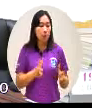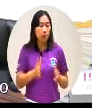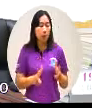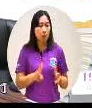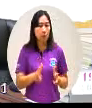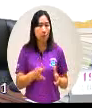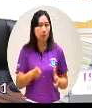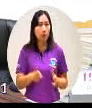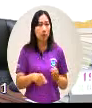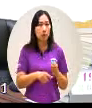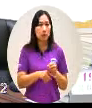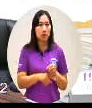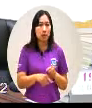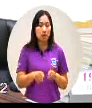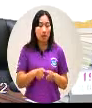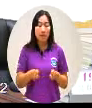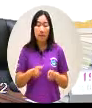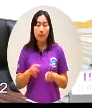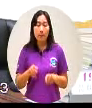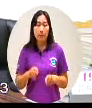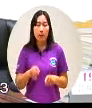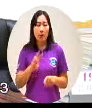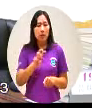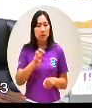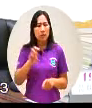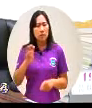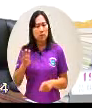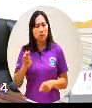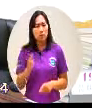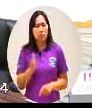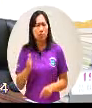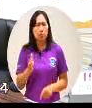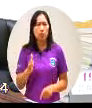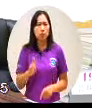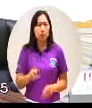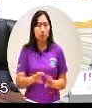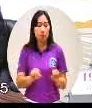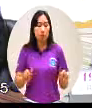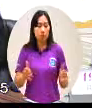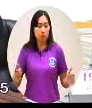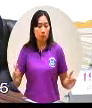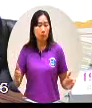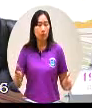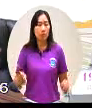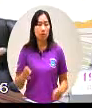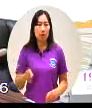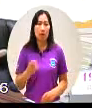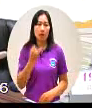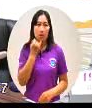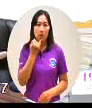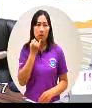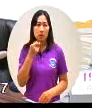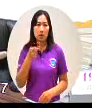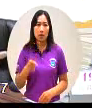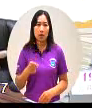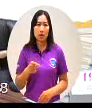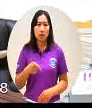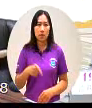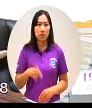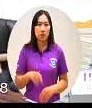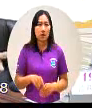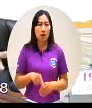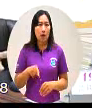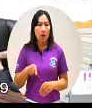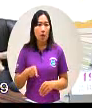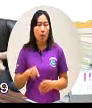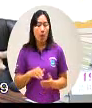设备的流程下咧遐。所有的学生啊，观赏哦，咱的西装、咱的配合乌色的，就是咱一间中向合成做